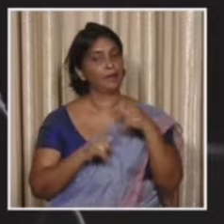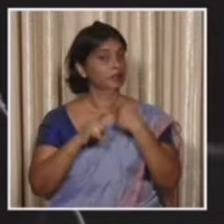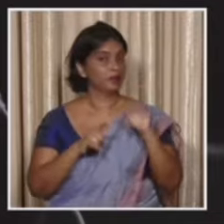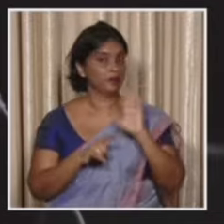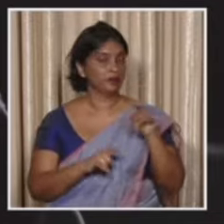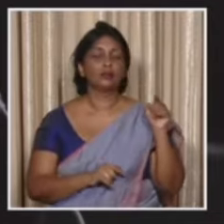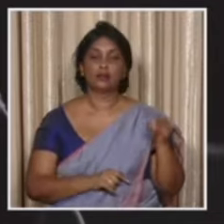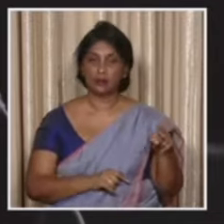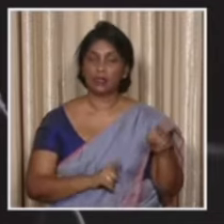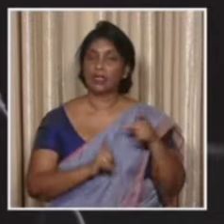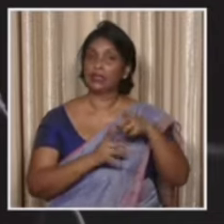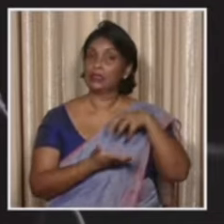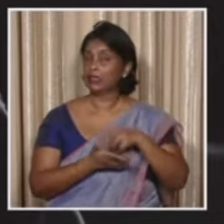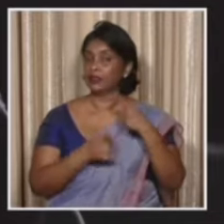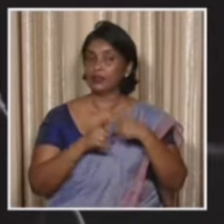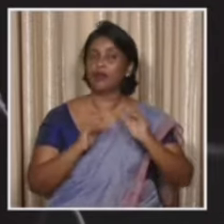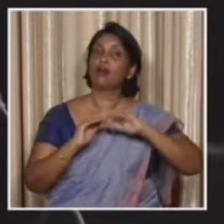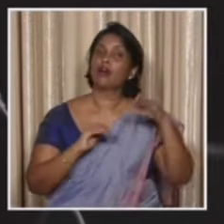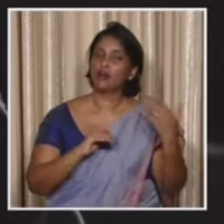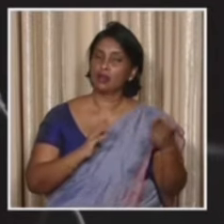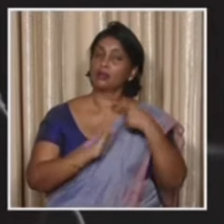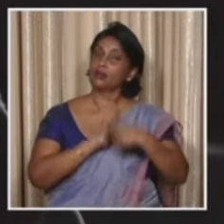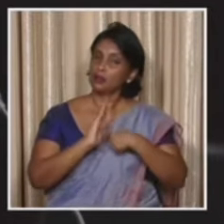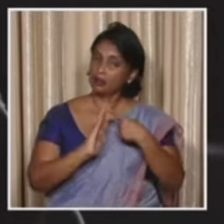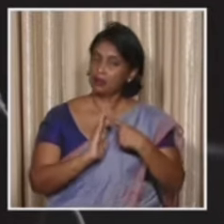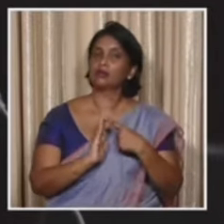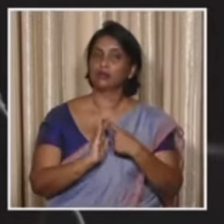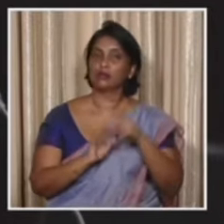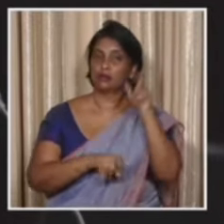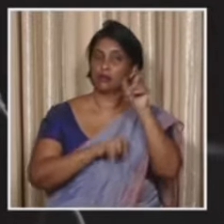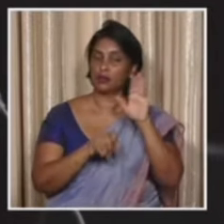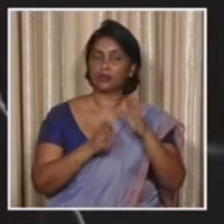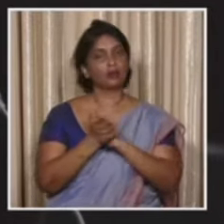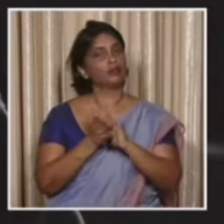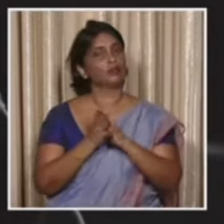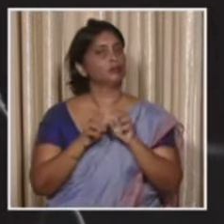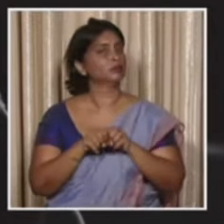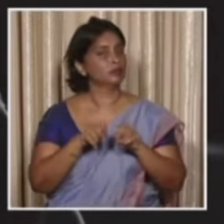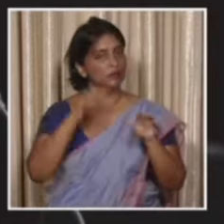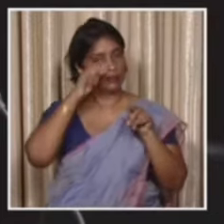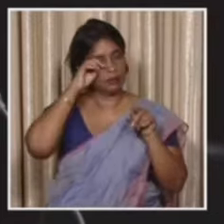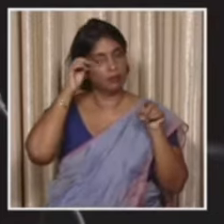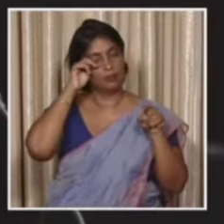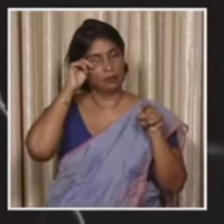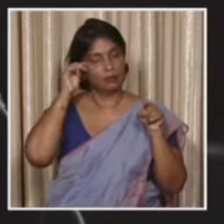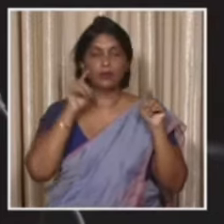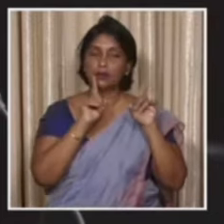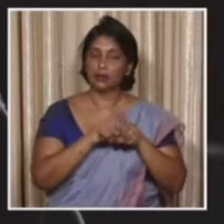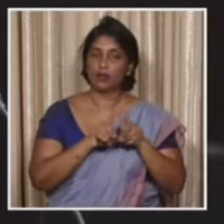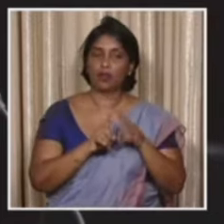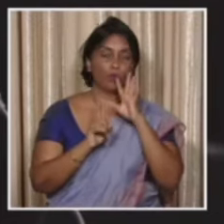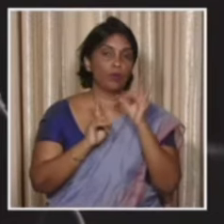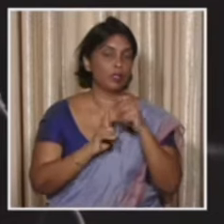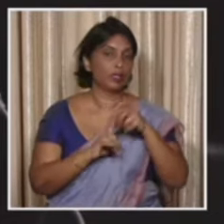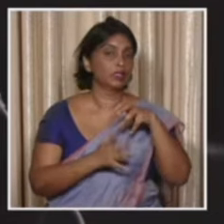வித்தரணவை ஏ திஸ்டிக்கே வித்தரணவை பிட்டதி முழு ரட்டேம எதுமாகி சேவைய வியாப்தவுனா ஏ வகையம